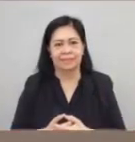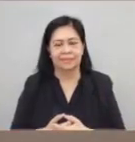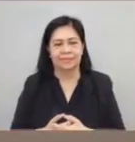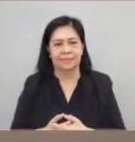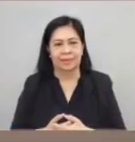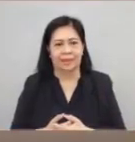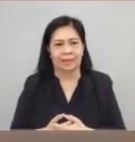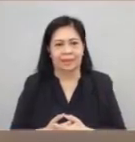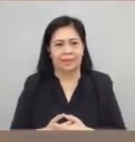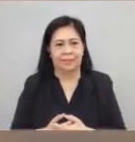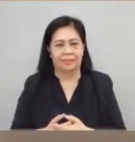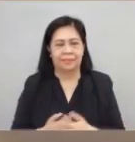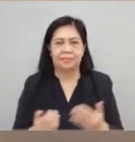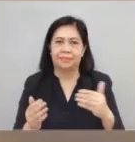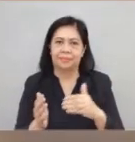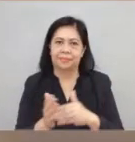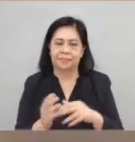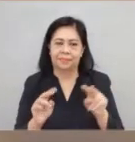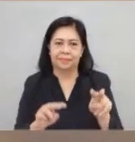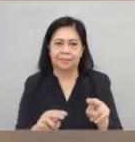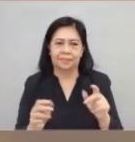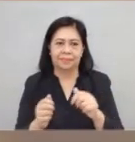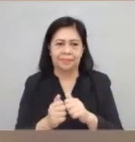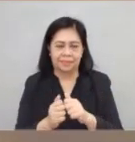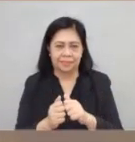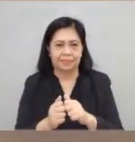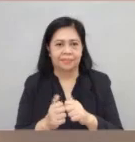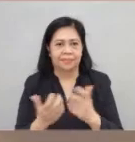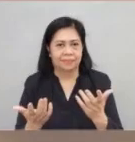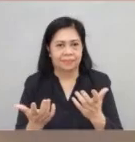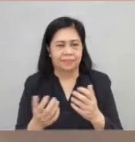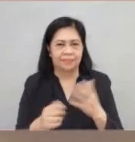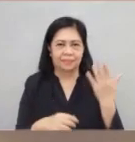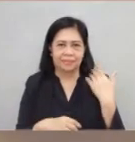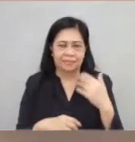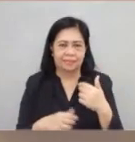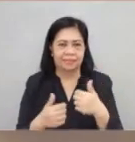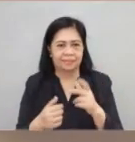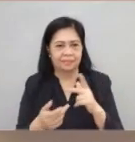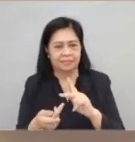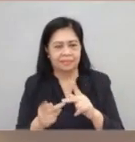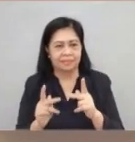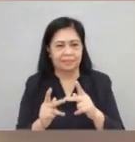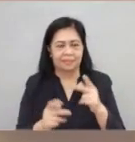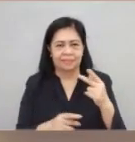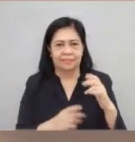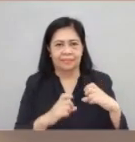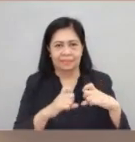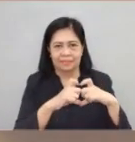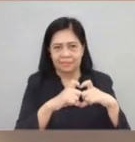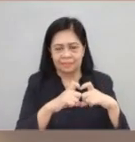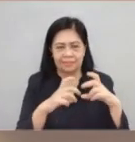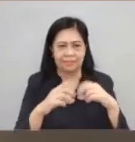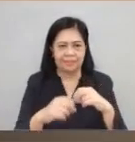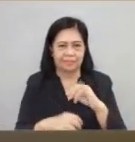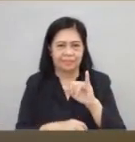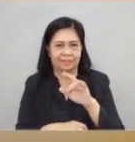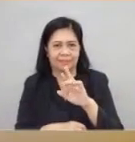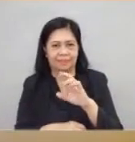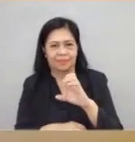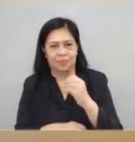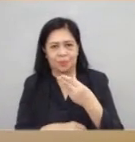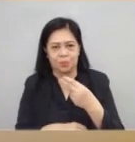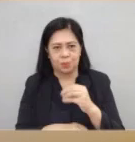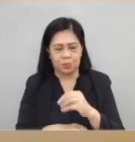reunited! Muli namang nagsama sa isang event ang dating on and off screen partner na sina Heart Evangelista at Jericho Rosales.